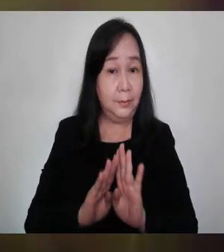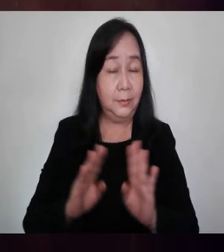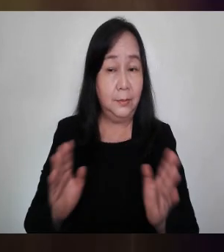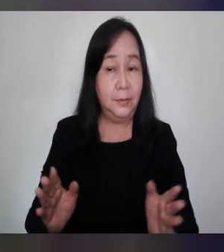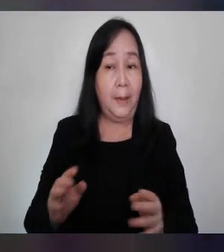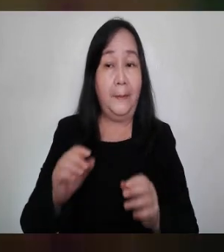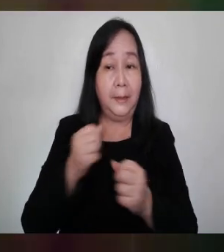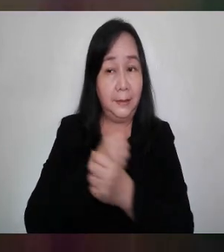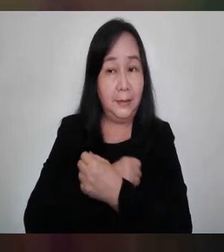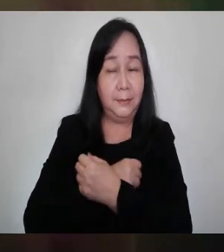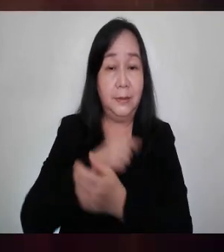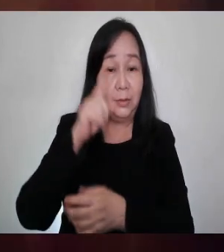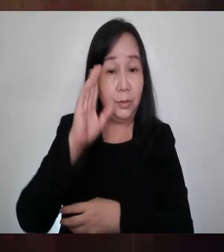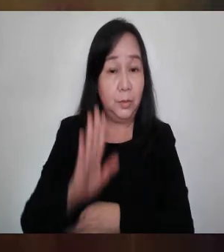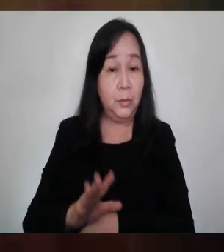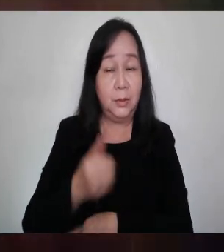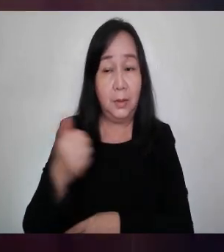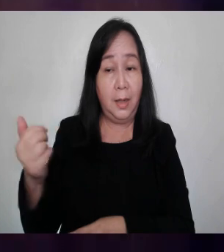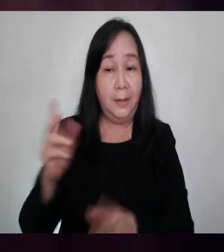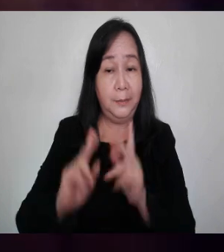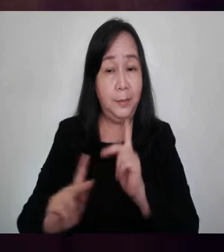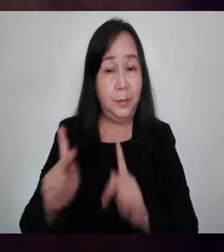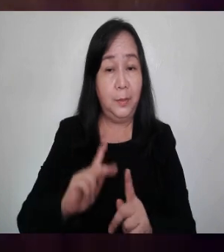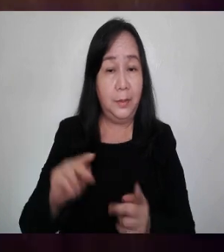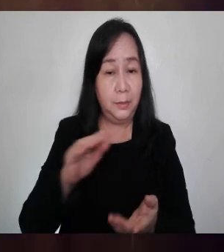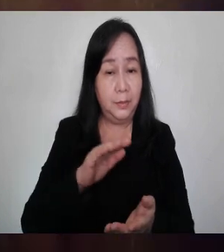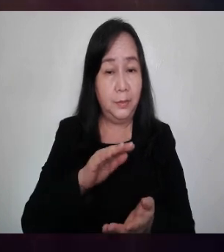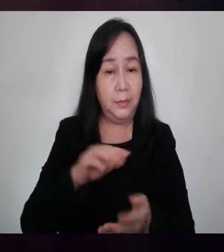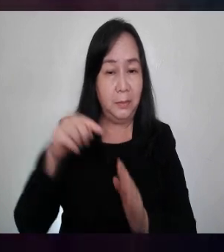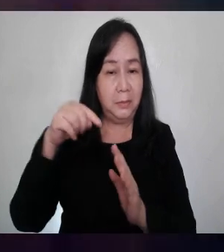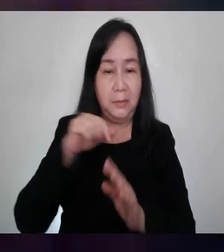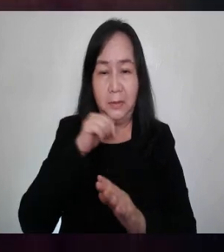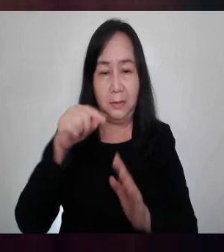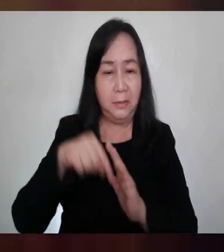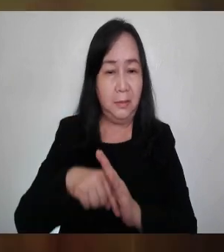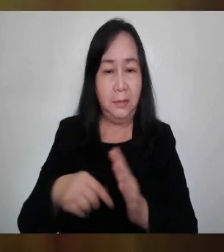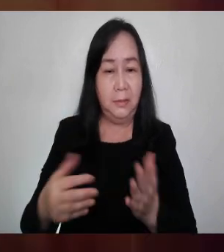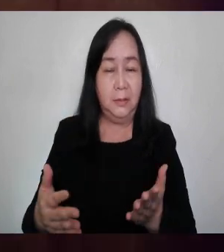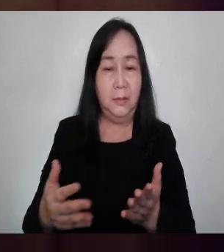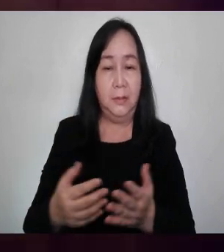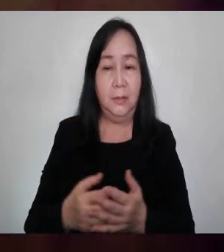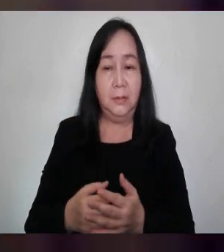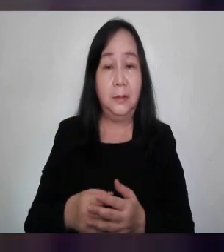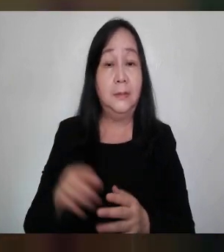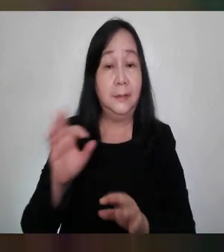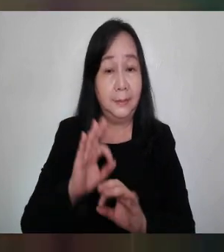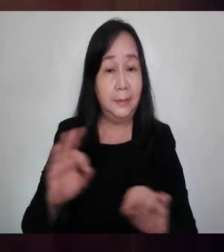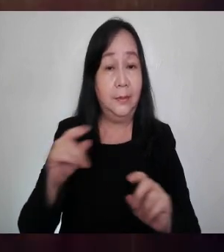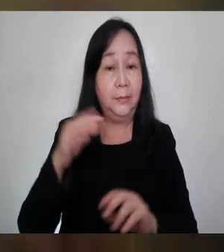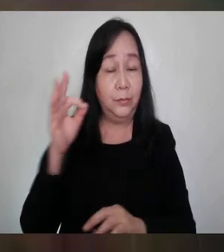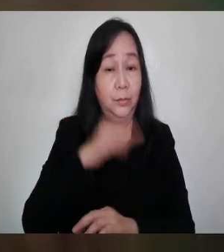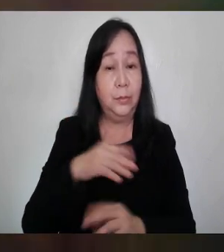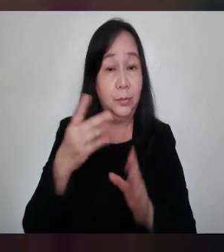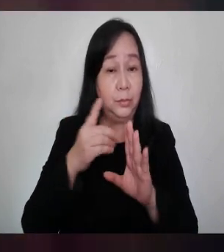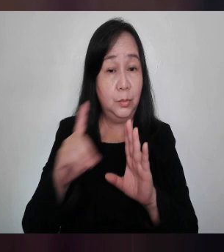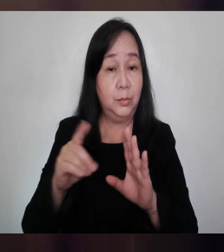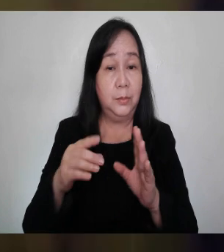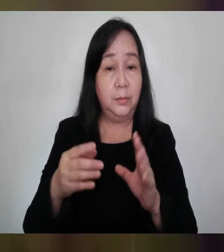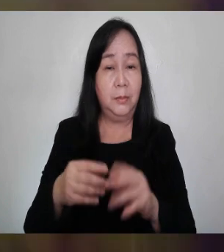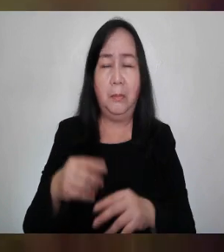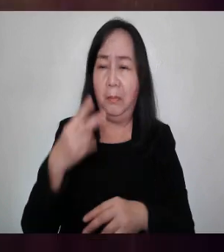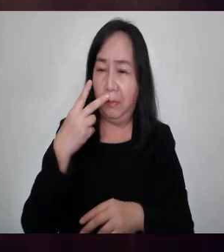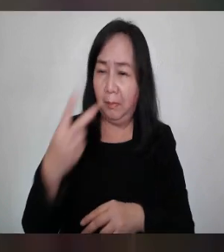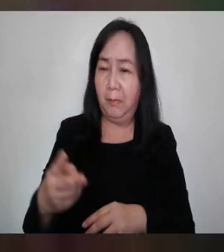sarado. Ang kanilang pag-ibig sa Diyos at sa kapwa ay mababaw, walang tunay na lalim. Tulad ng false doors,